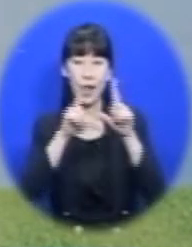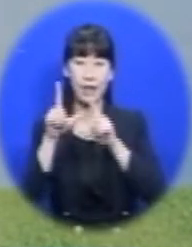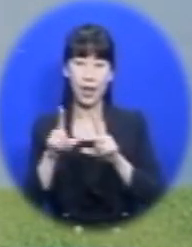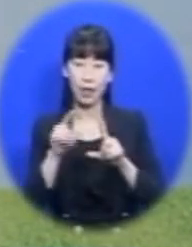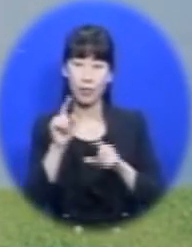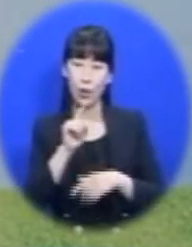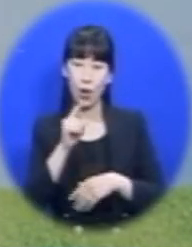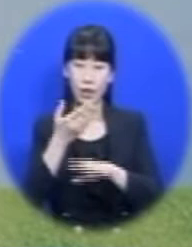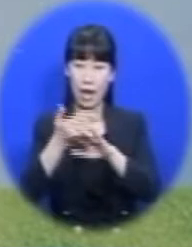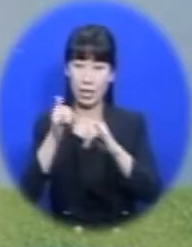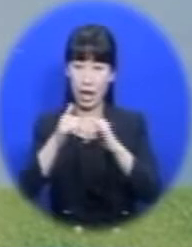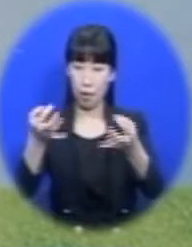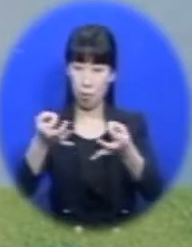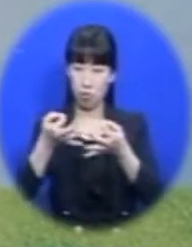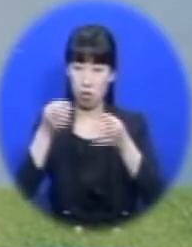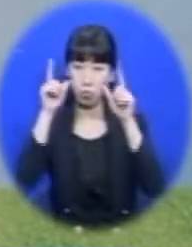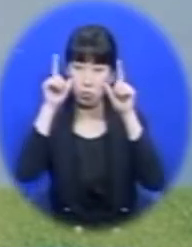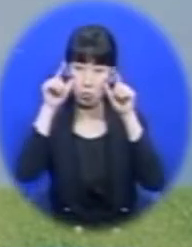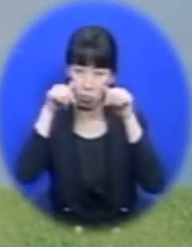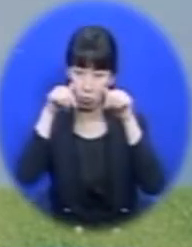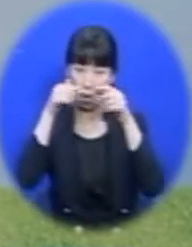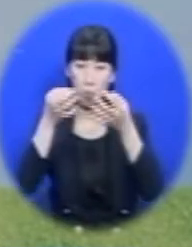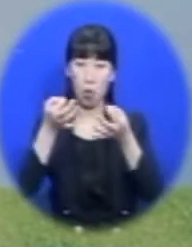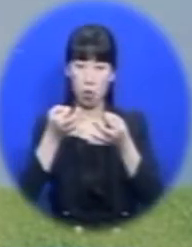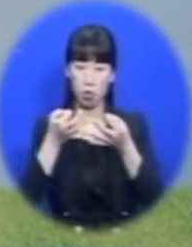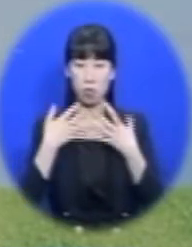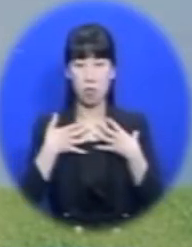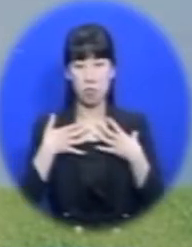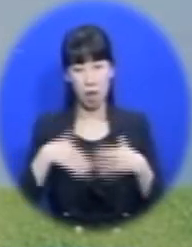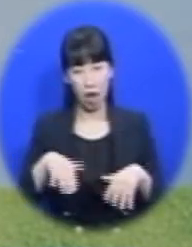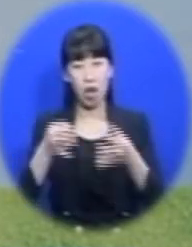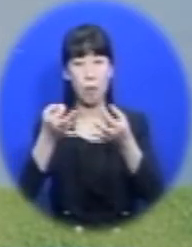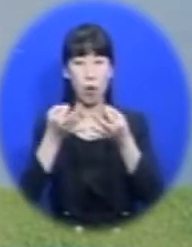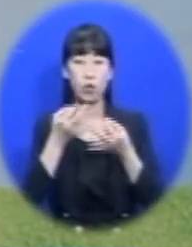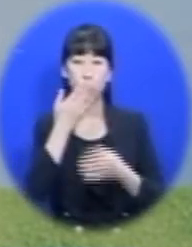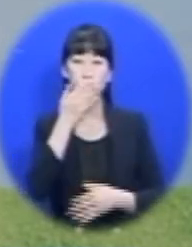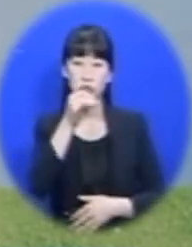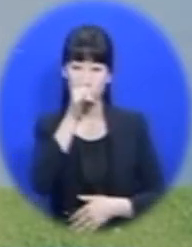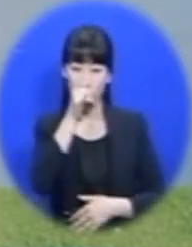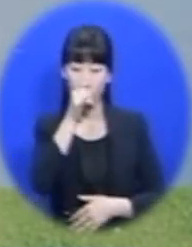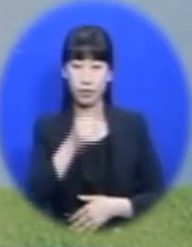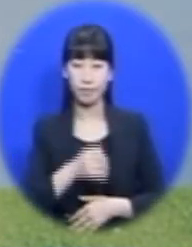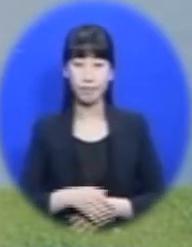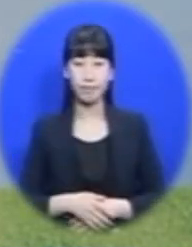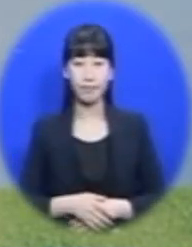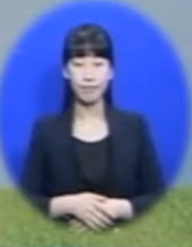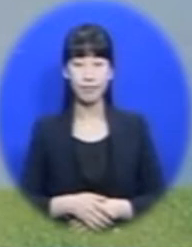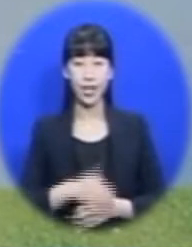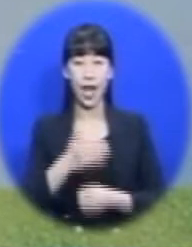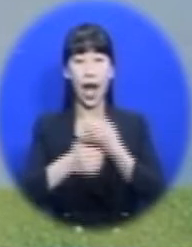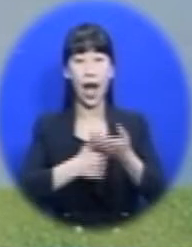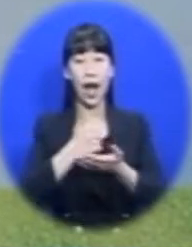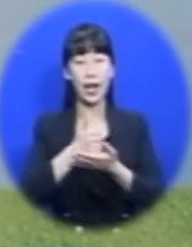보이고 미련한 것처럼도 보이고 나약한 것처럼도 보이는데 어떻게 하나님의 말씀대로